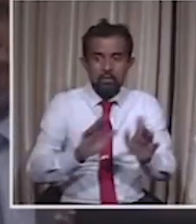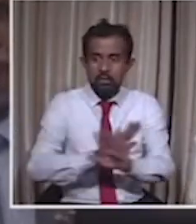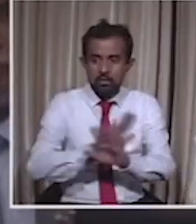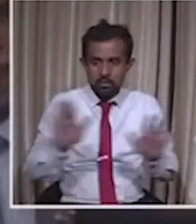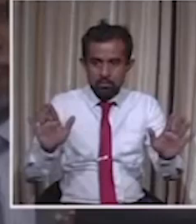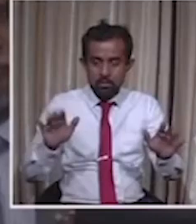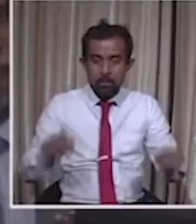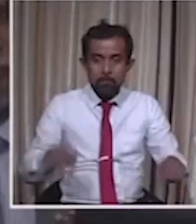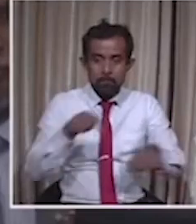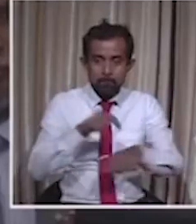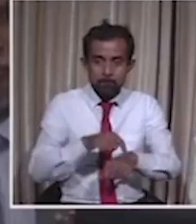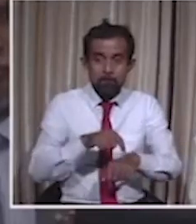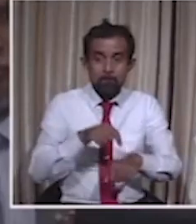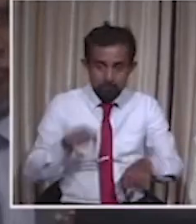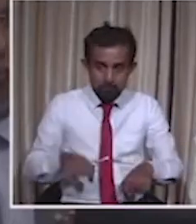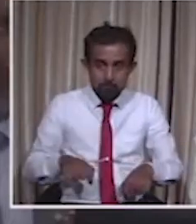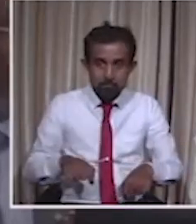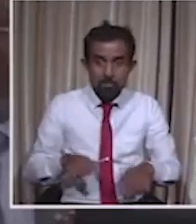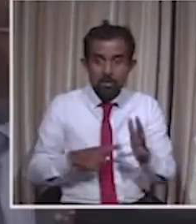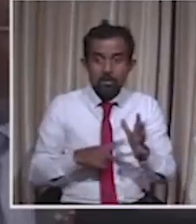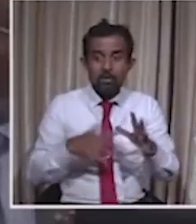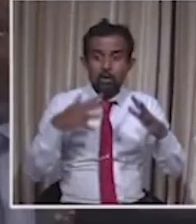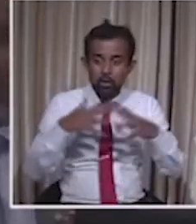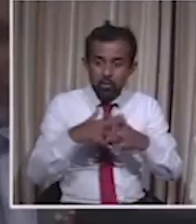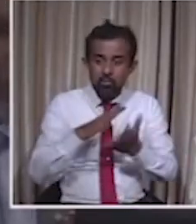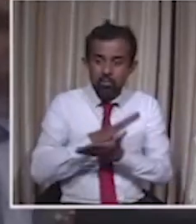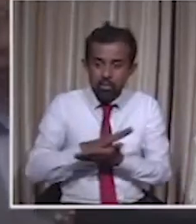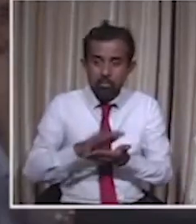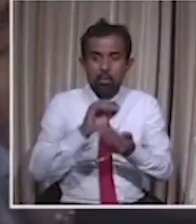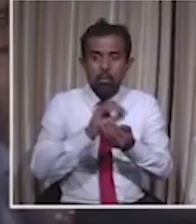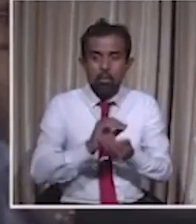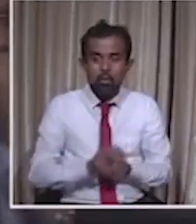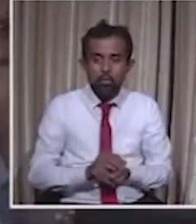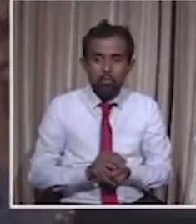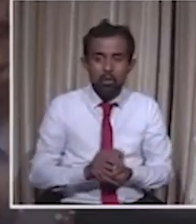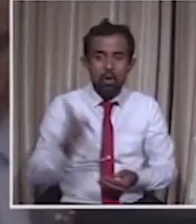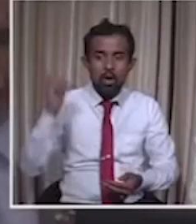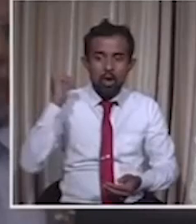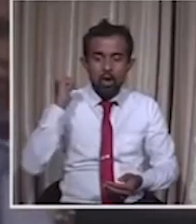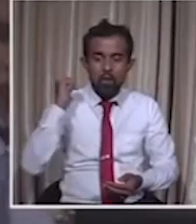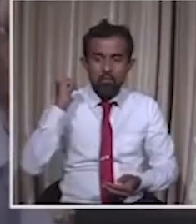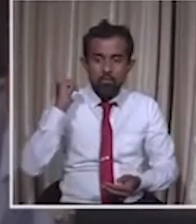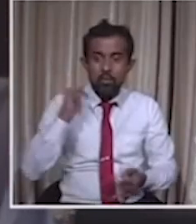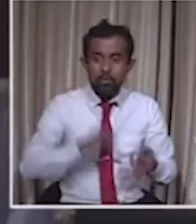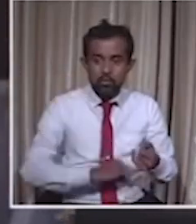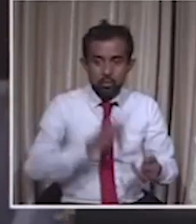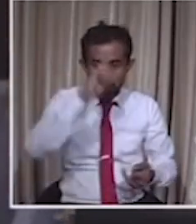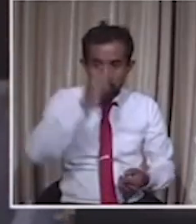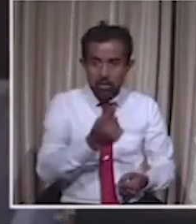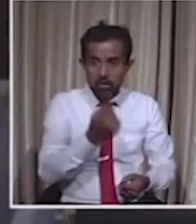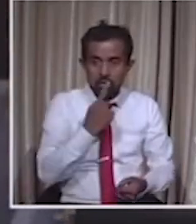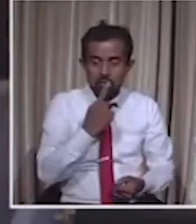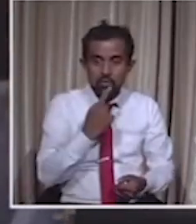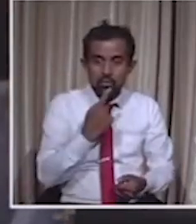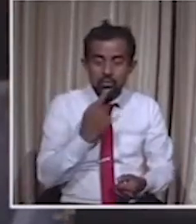මේ වෙලාවේ මේ නීතිය සාමය ආරක්ෂා කරන්න ඕනේ. හමුදාවට මෙතු අපේ සුවන්දිරන් මහත්තයා කිව්වා දැන්